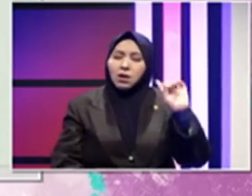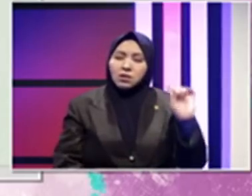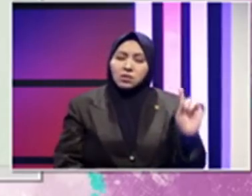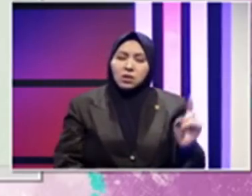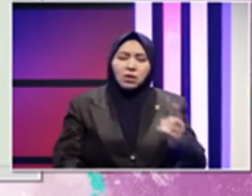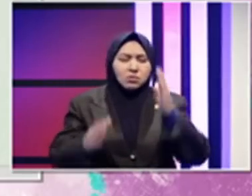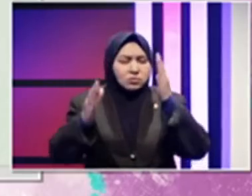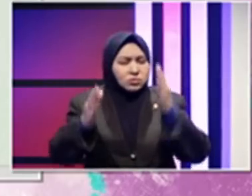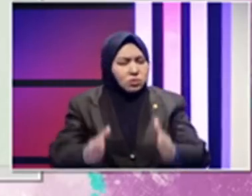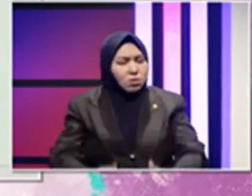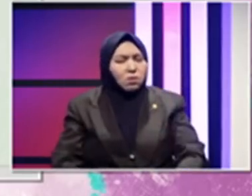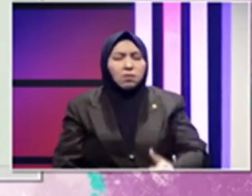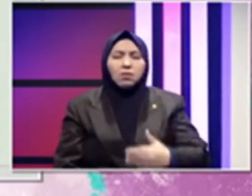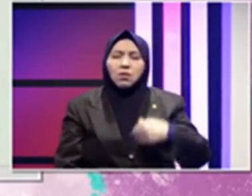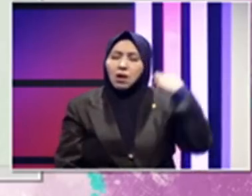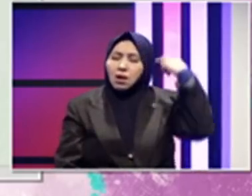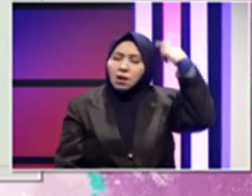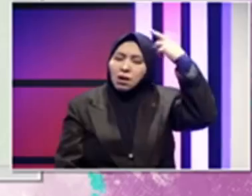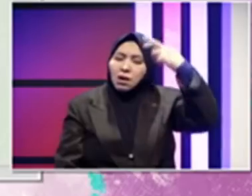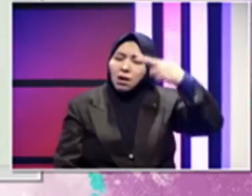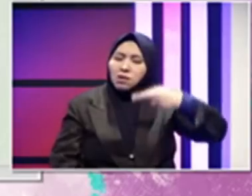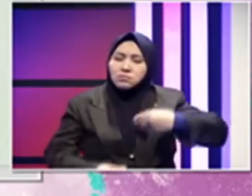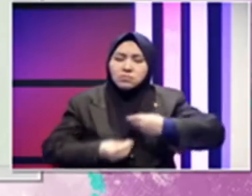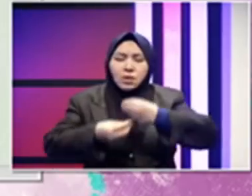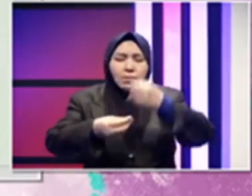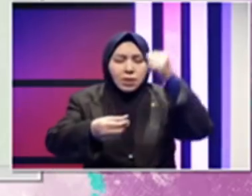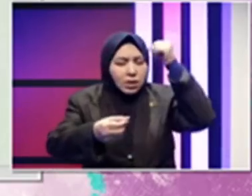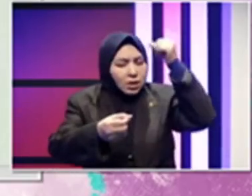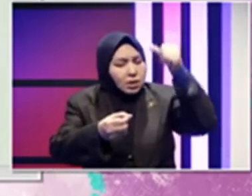أنت إلا